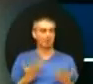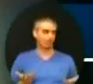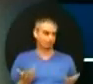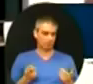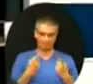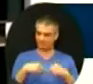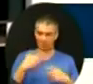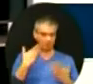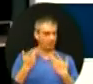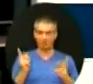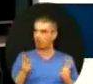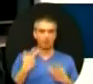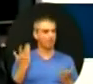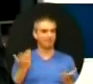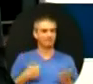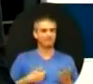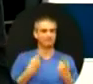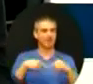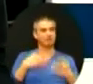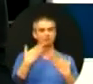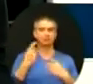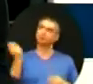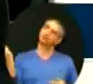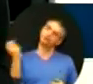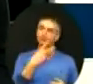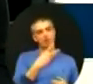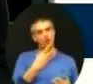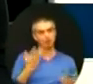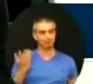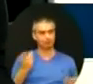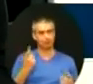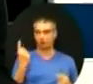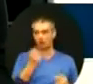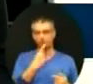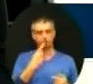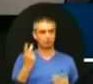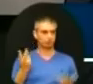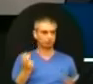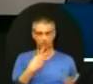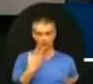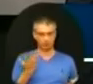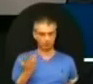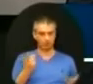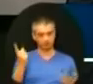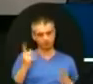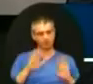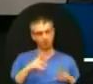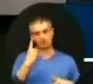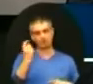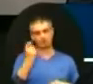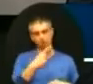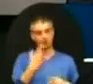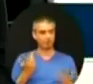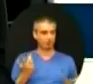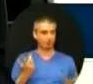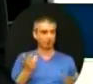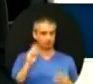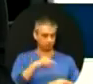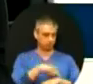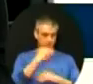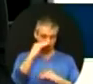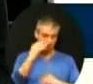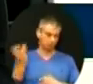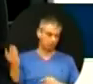הוועדה יושבת, היא לא תישב בוועדת שרים שבועיים, כל שבוע שבועיים. אז היא יושבת פעם בשבוע, יש לה את